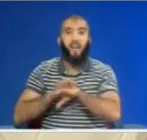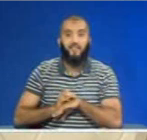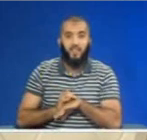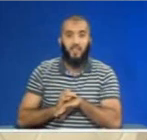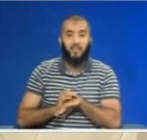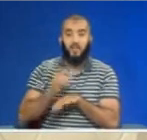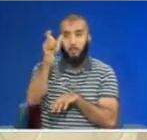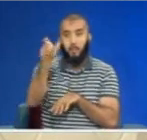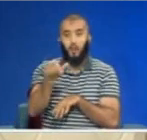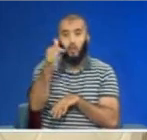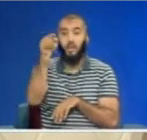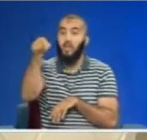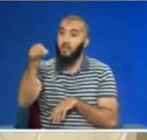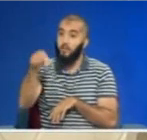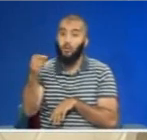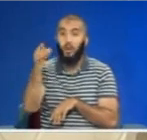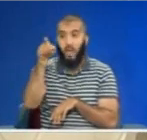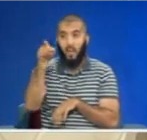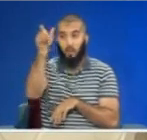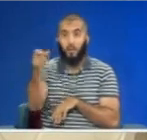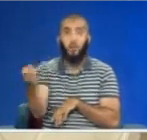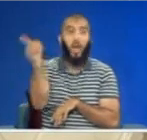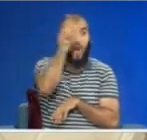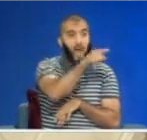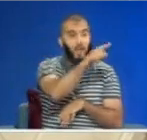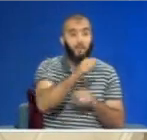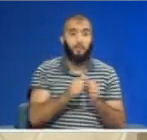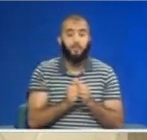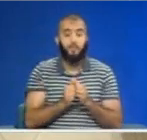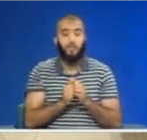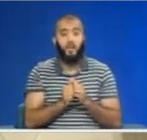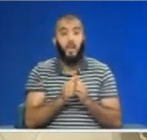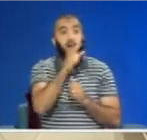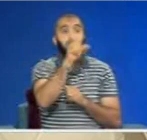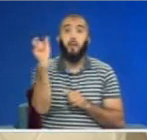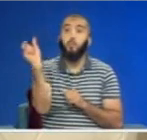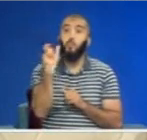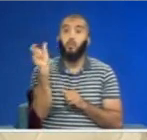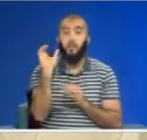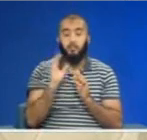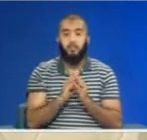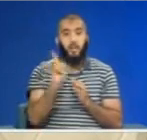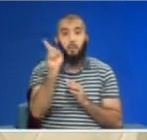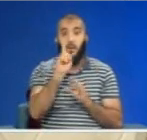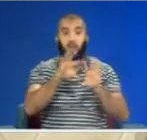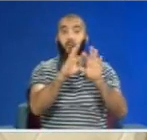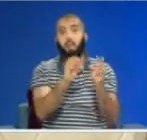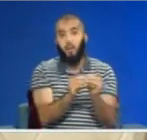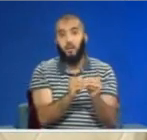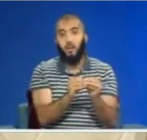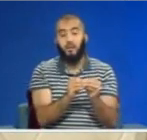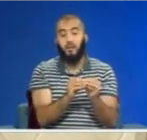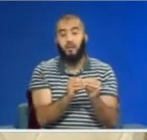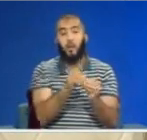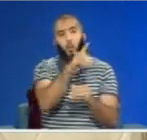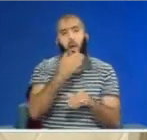راهي واجبه من حق المسلم على المسلم، هذا مسلم اجنبي يعني مش من الاقارب،